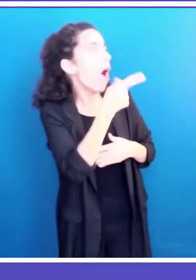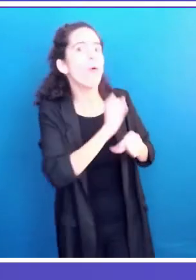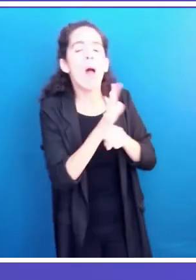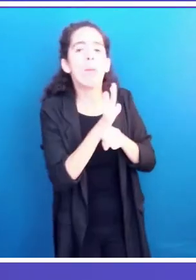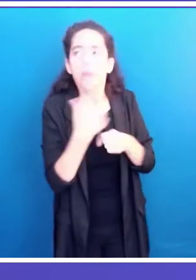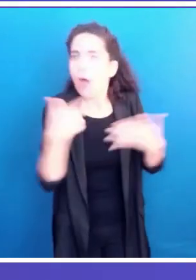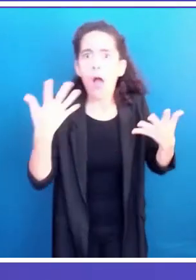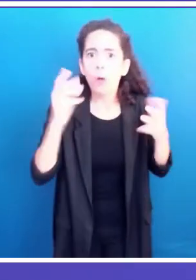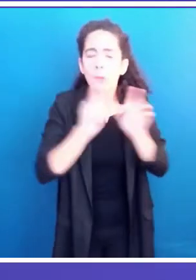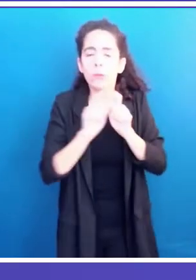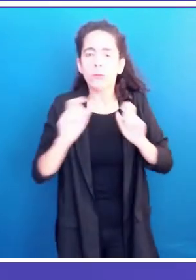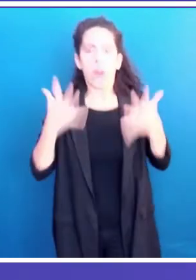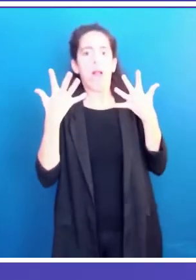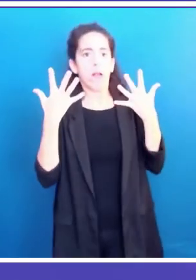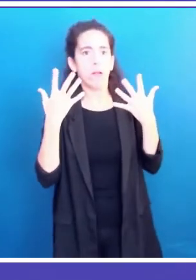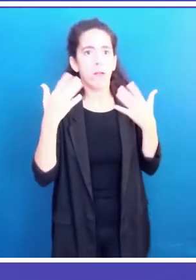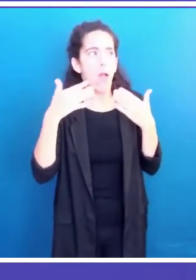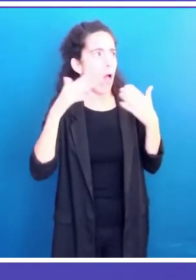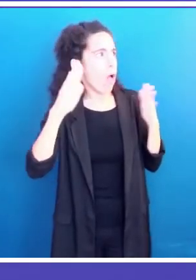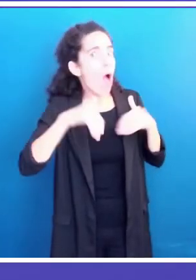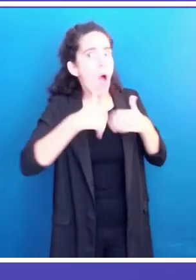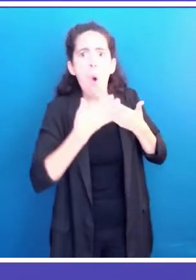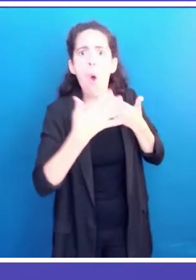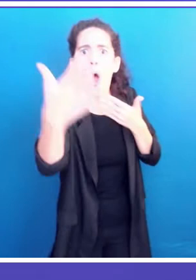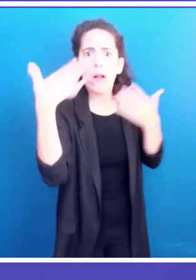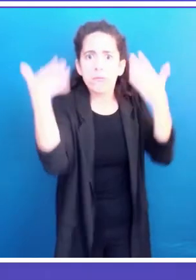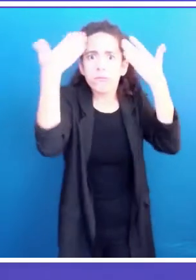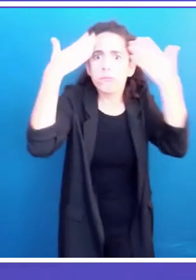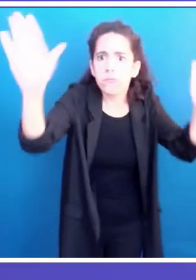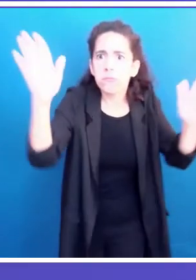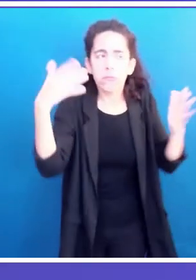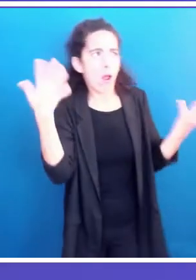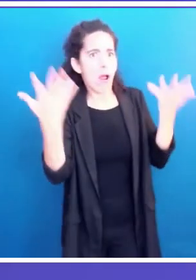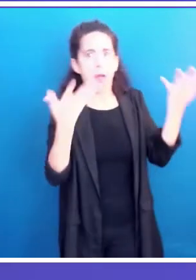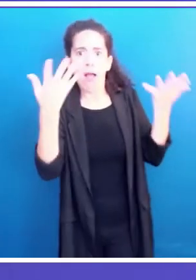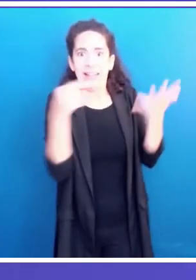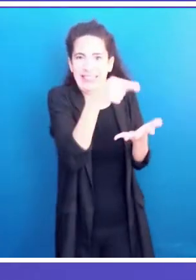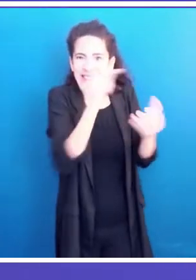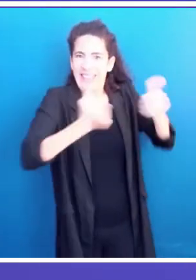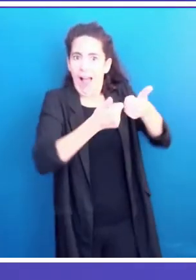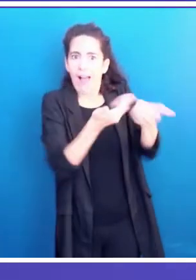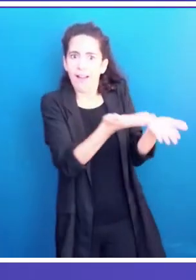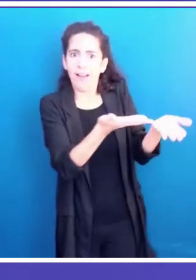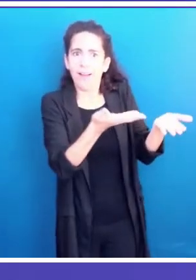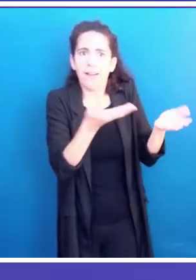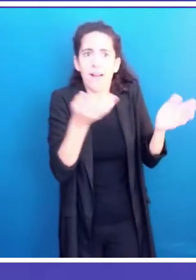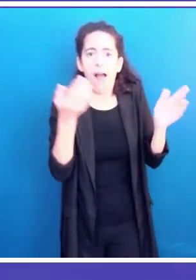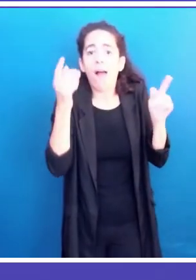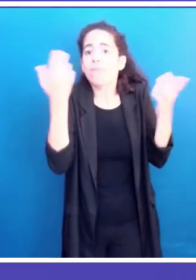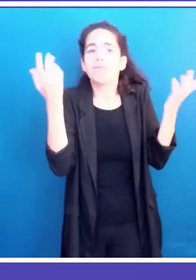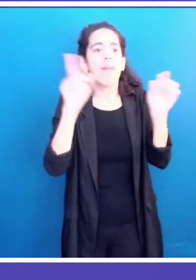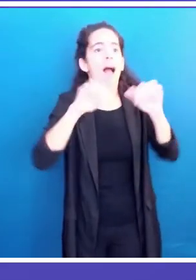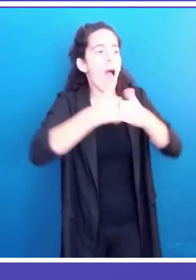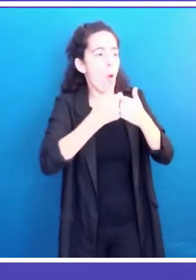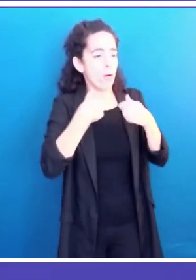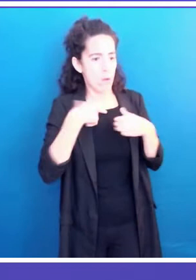ضربتنا فجأة لم نكن على إدراك بالموضوع. لذلك لابد من تبادل كل هذه المعلومات من